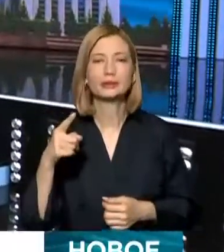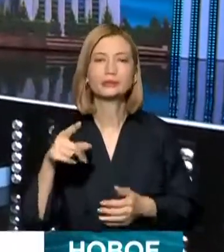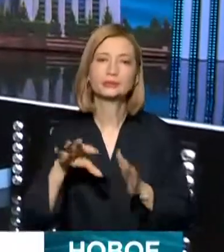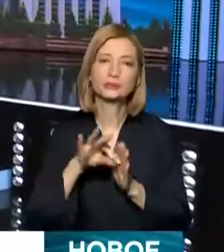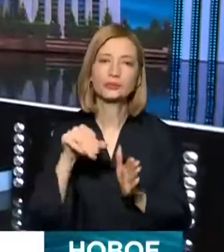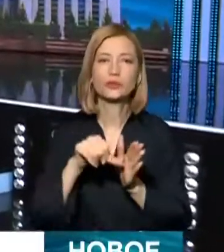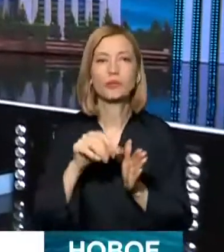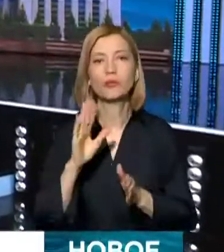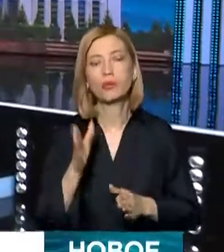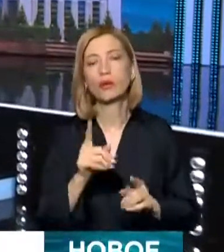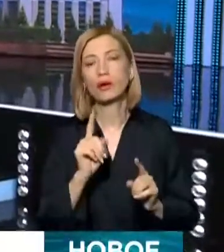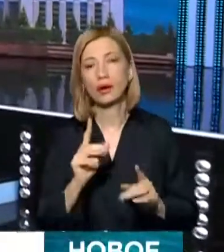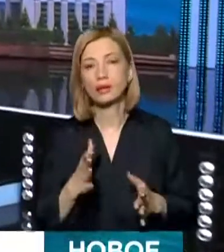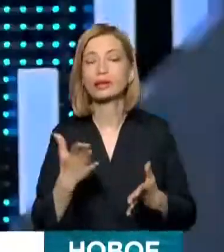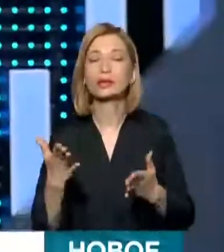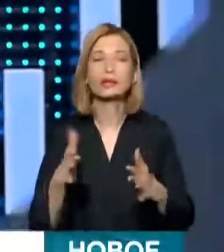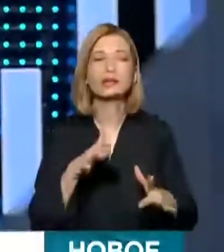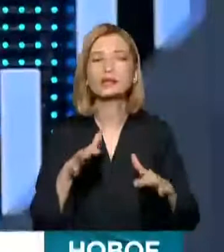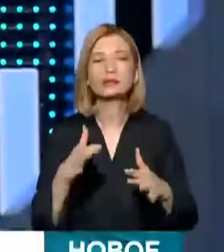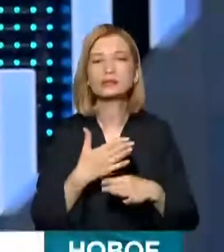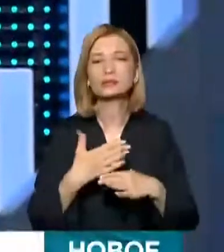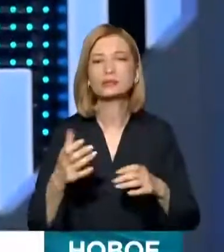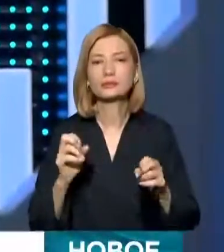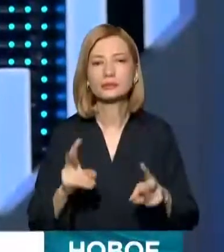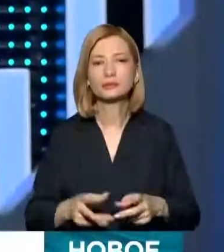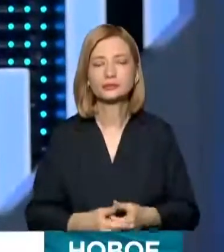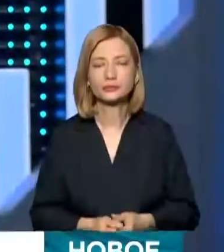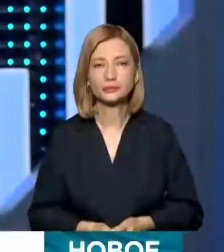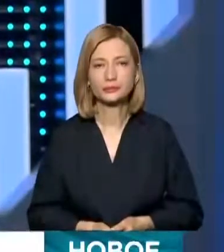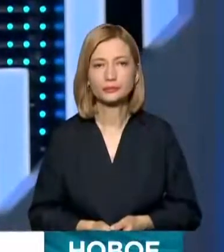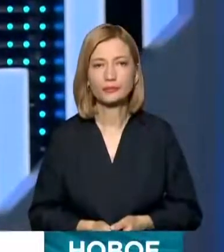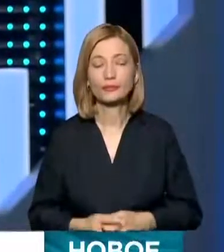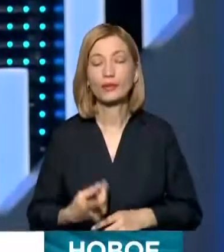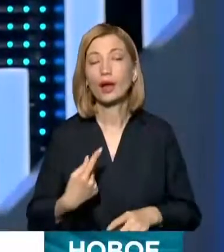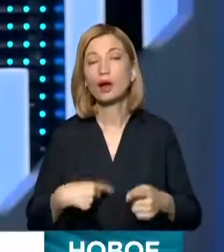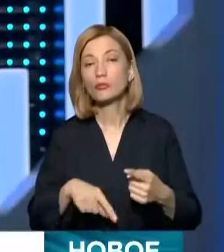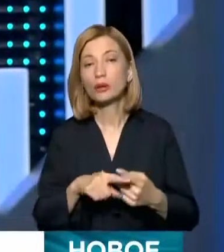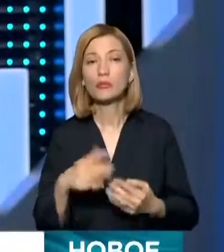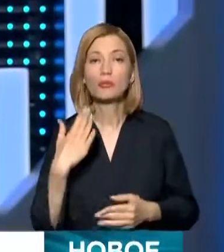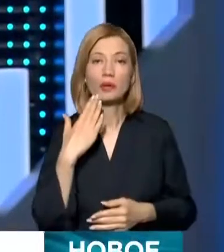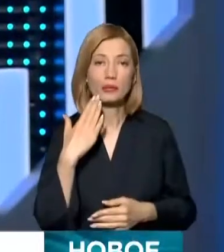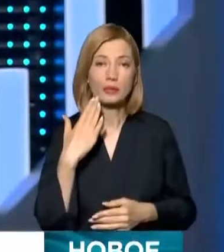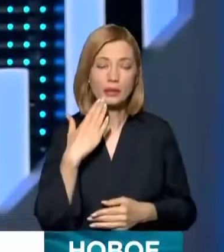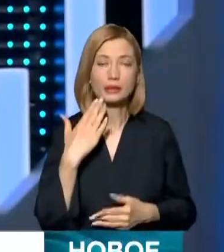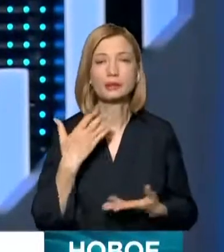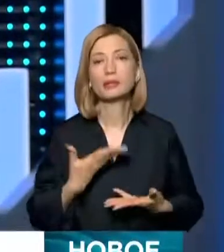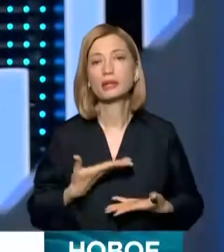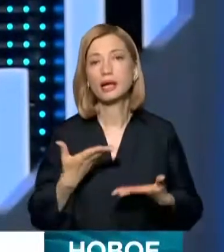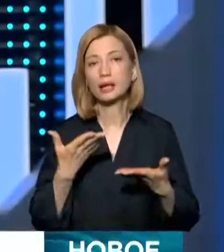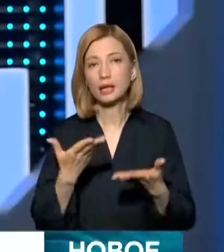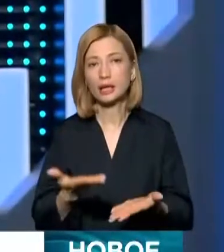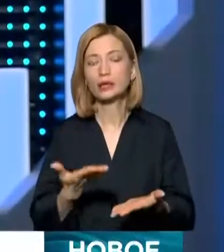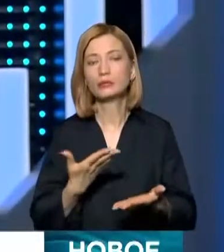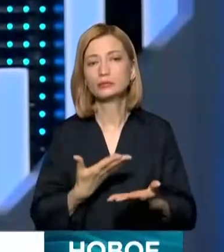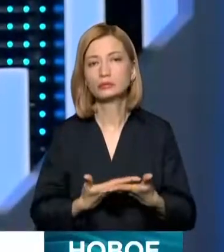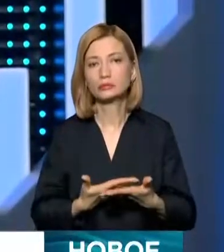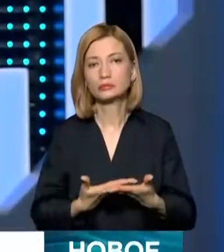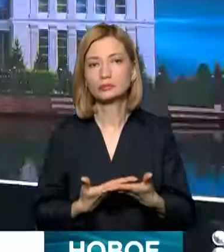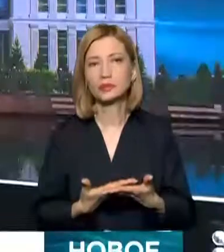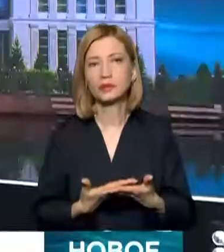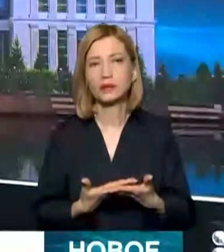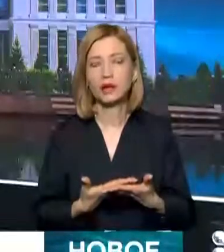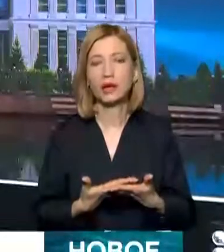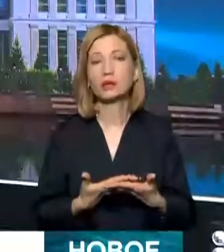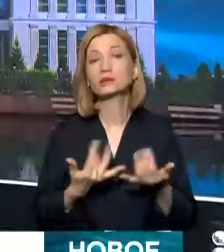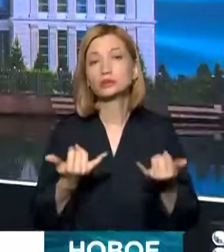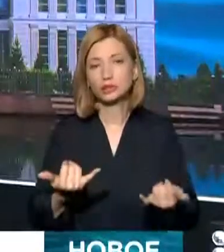президенты и как проходит эта процедура? На самом деле мы предполагаем, то есть мы предлагали выдвигать кандидатуру действующего